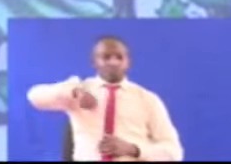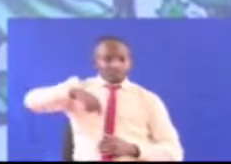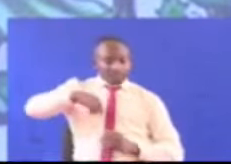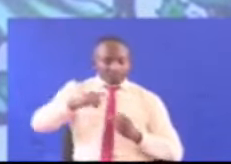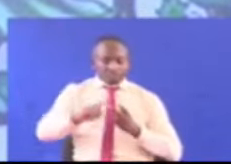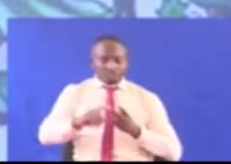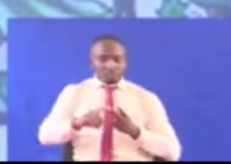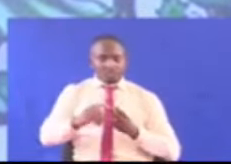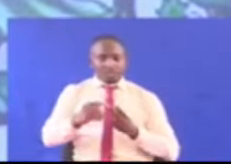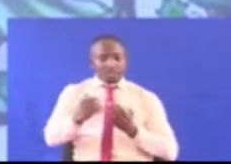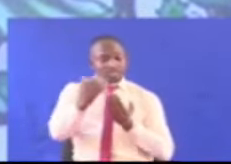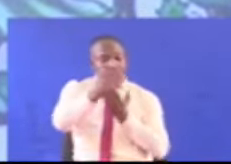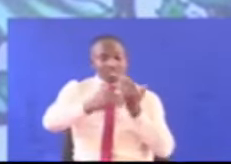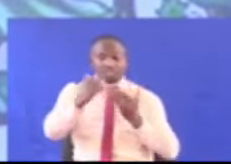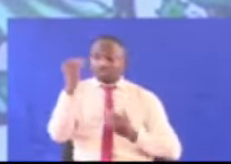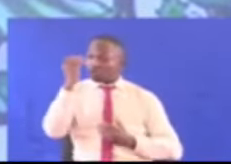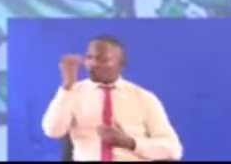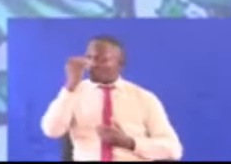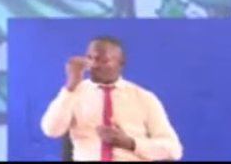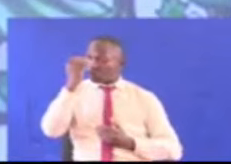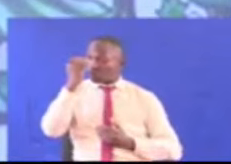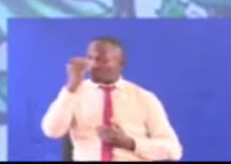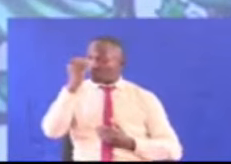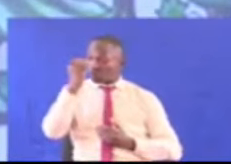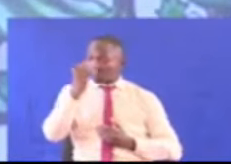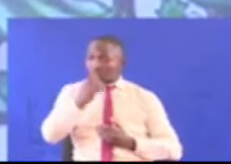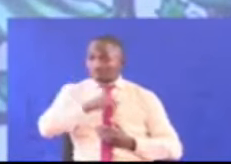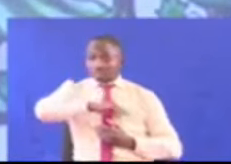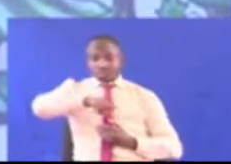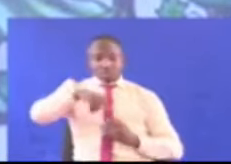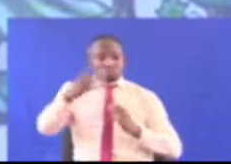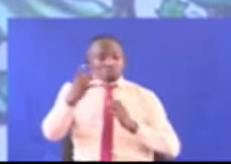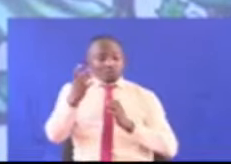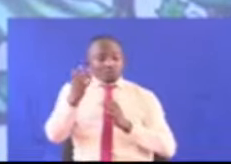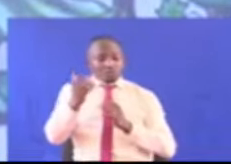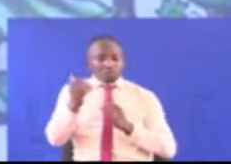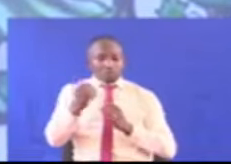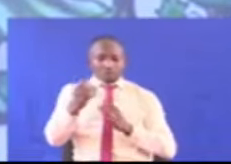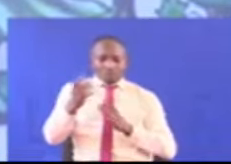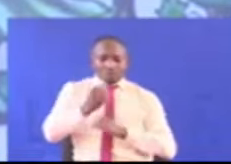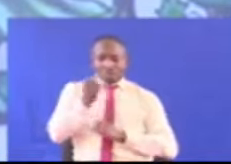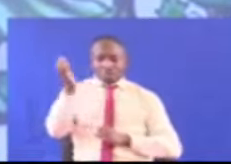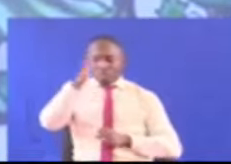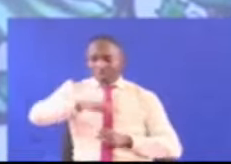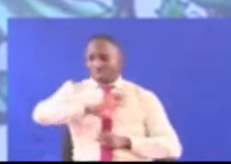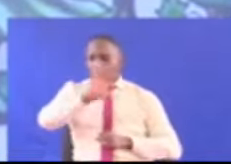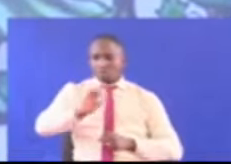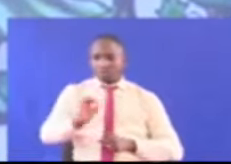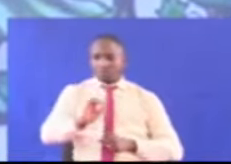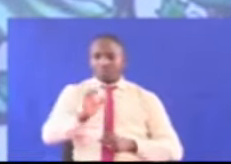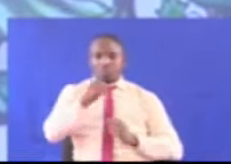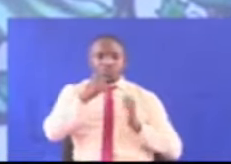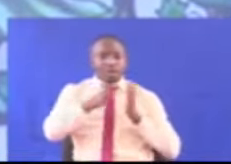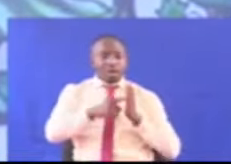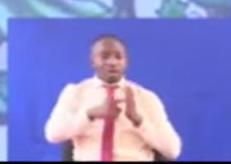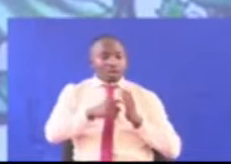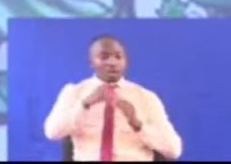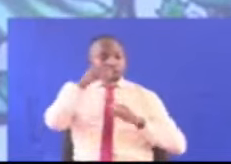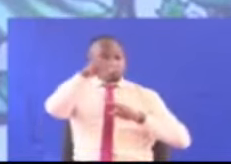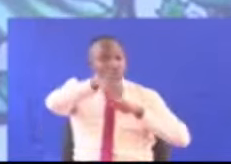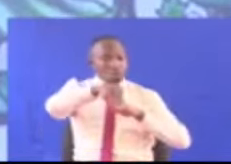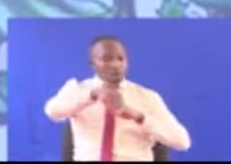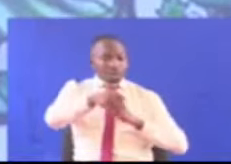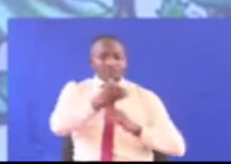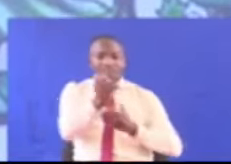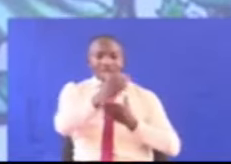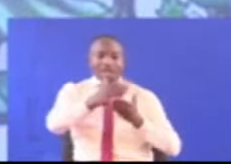nchi zile nyekundu sio kwamba ziliisha zote, hatukufanikiwa kuzimaliza zote. Ndio maana kura zingine zimeenda kwingine. Lakini